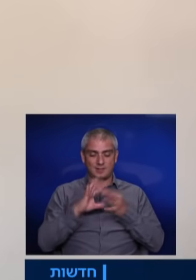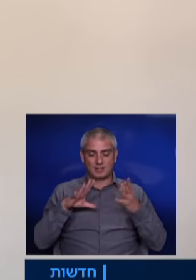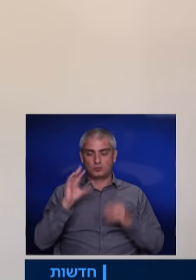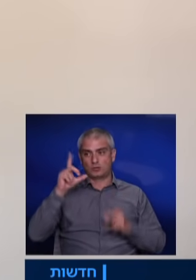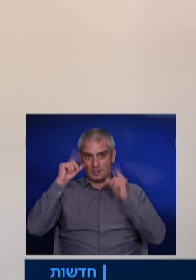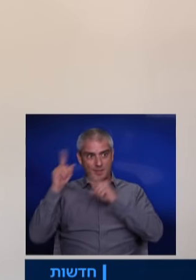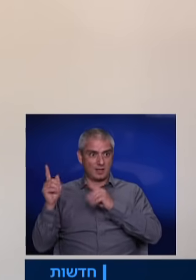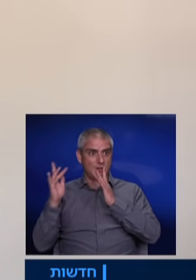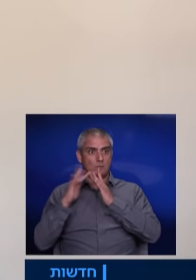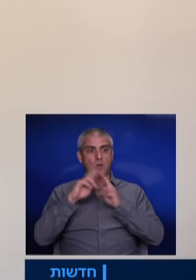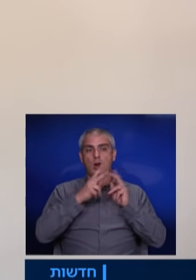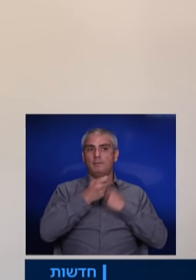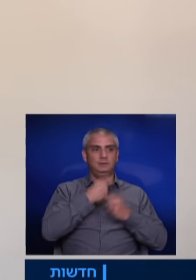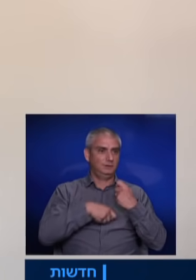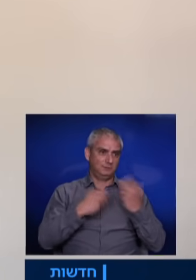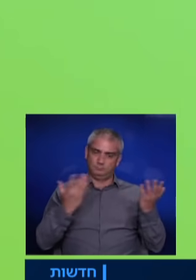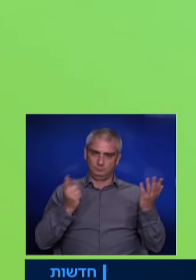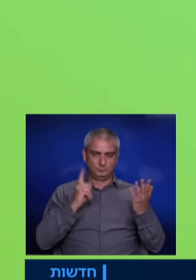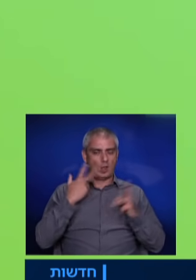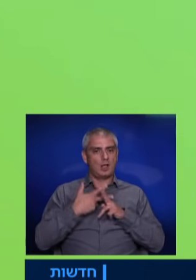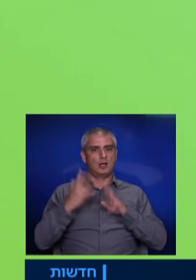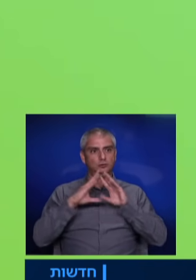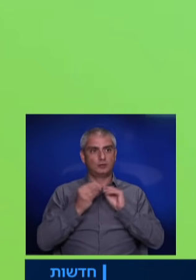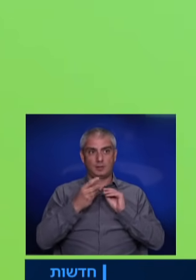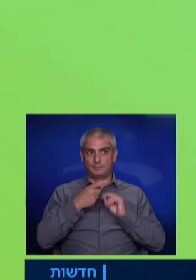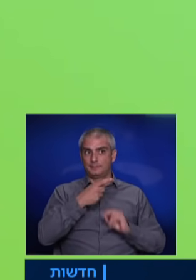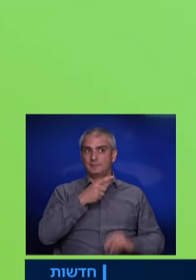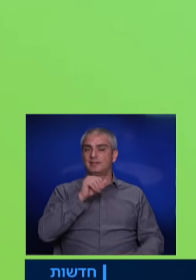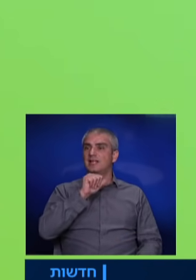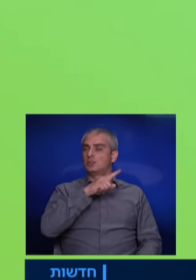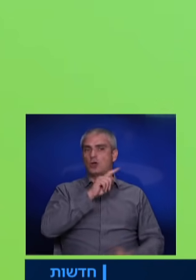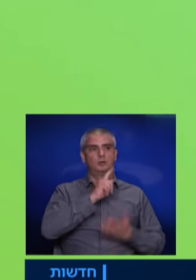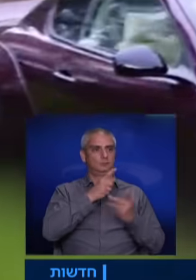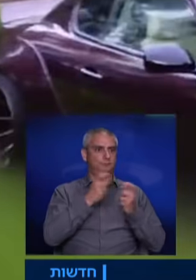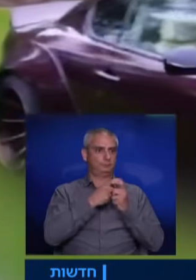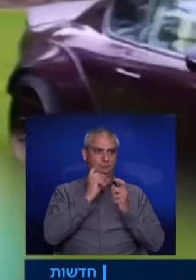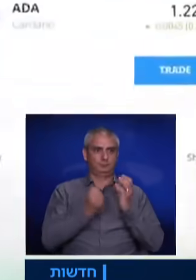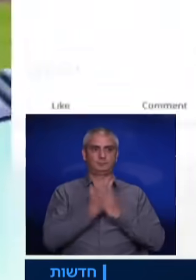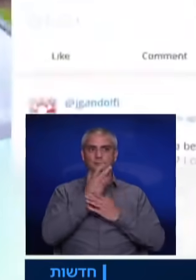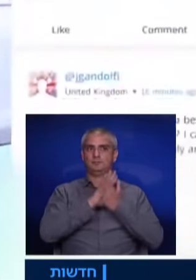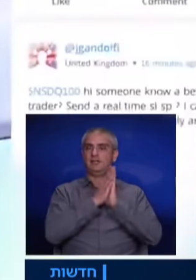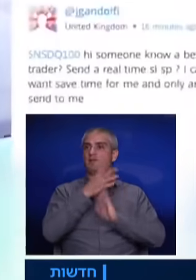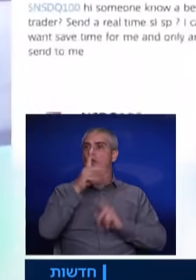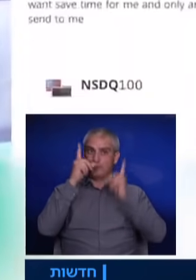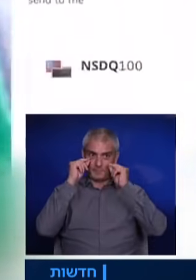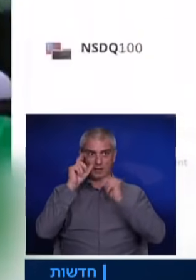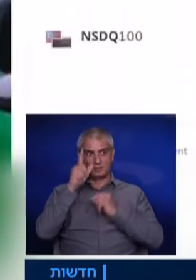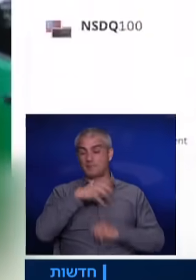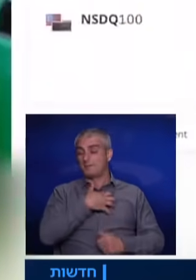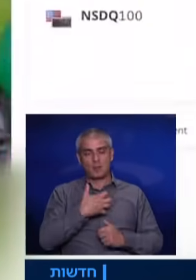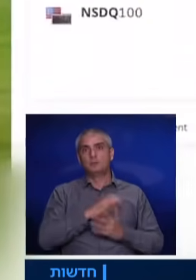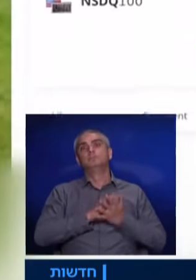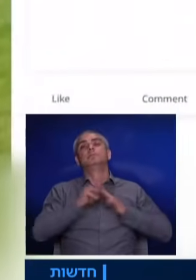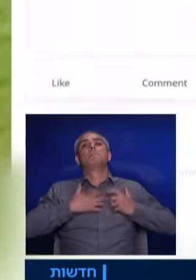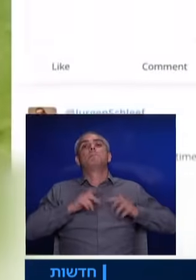ברקת מעולם העסקים על פניו לא היה מוחלט. איתורו היא החברה שהנפקתה הצפויה אמורה להפוך את ברקת ממולטי מיליונר